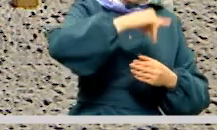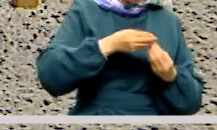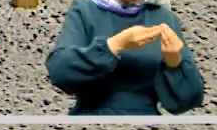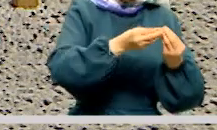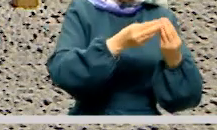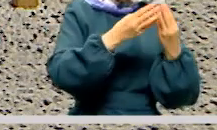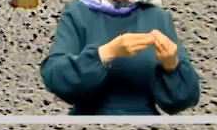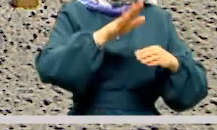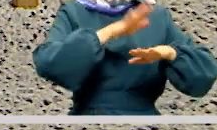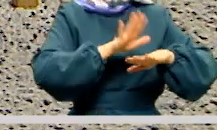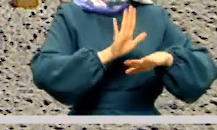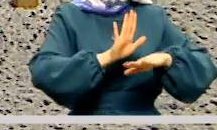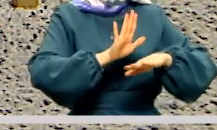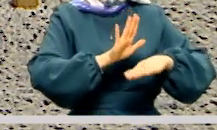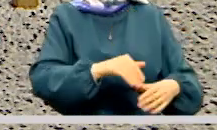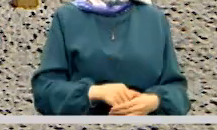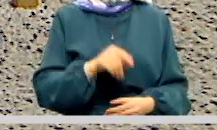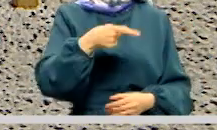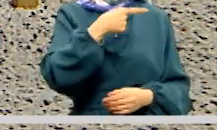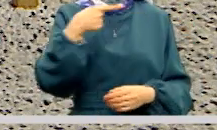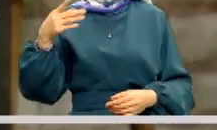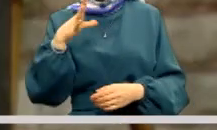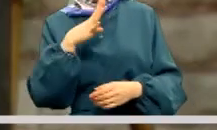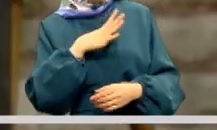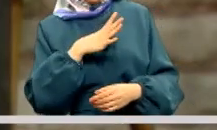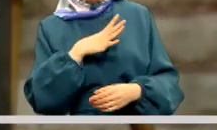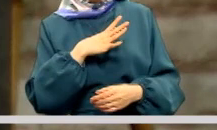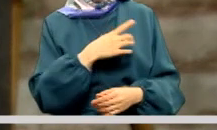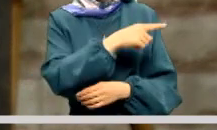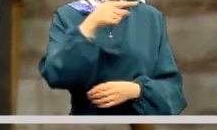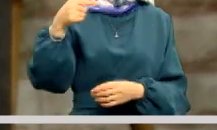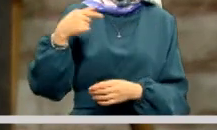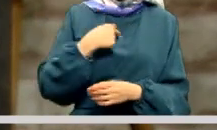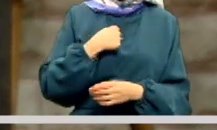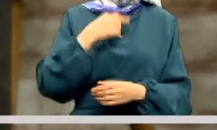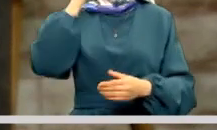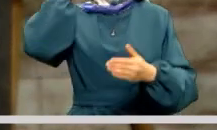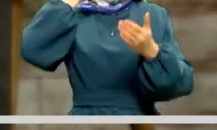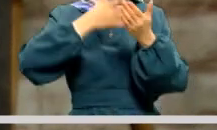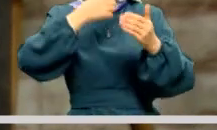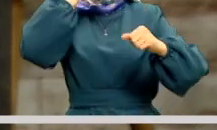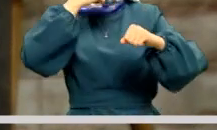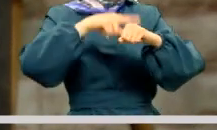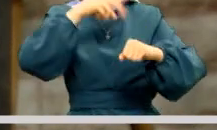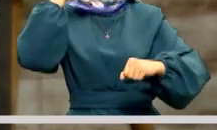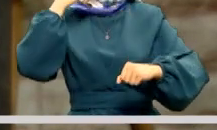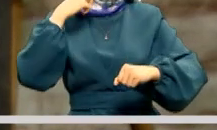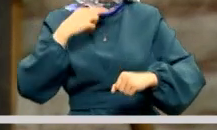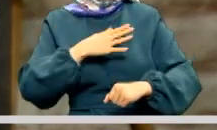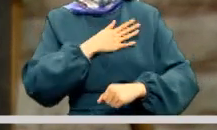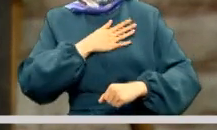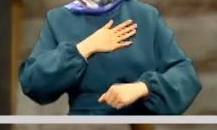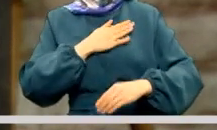uygulamıyor uygulayamıyor isek orada bir eksikliğimiz varsa bizim o zaman ibadet ve inanç ahlak din